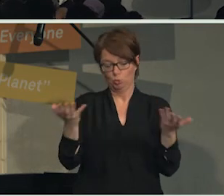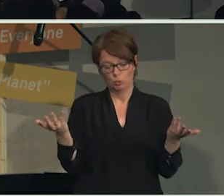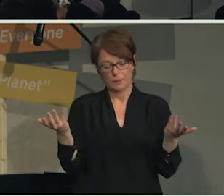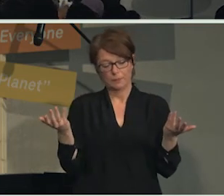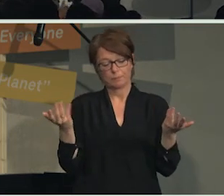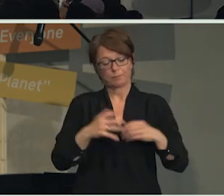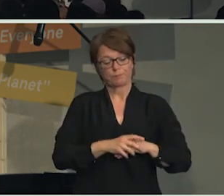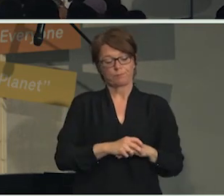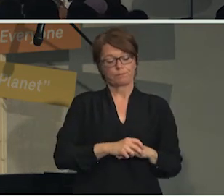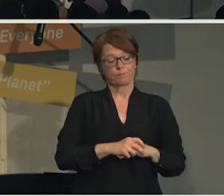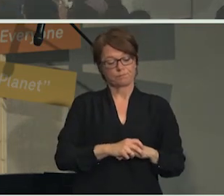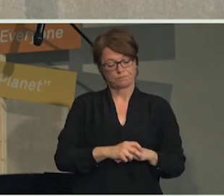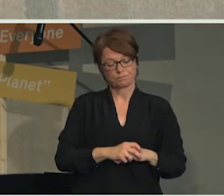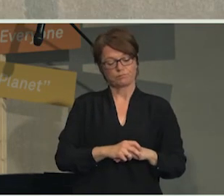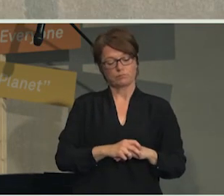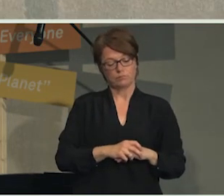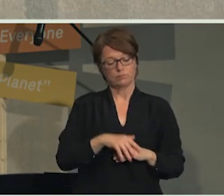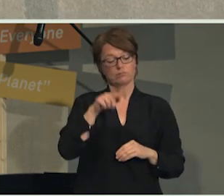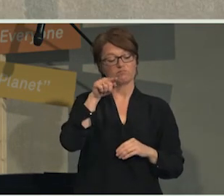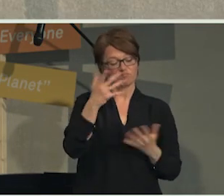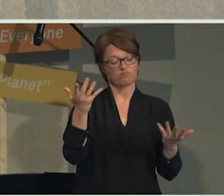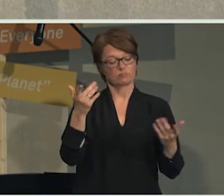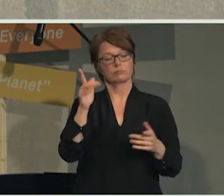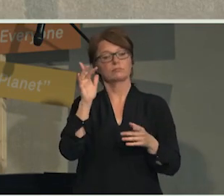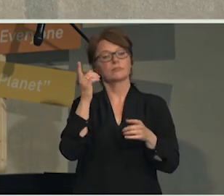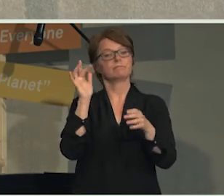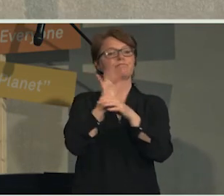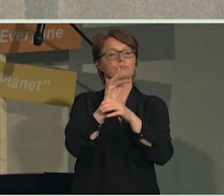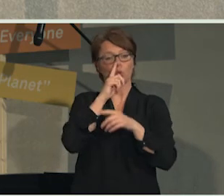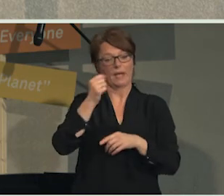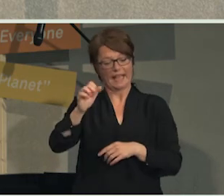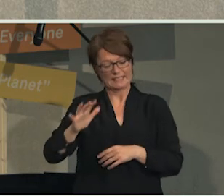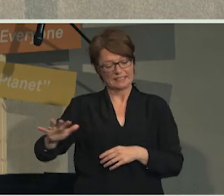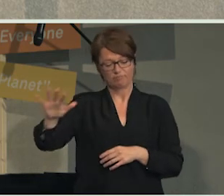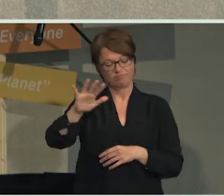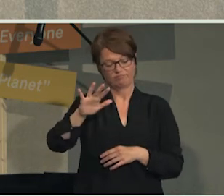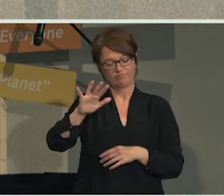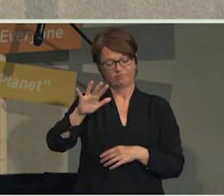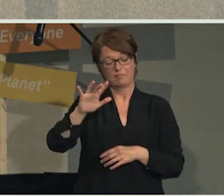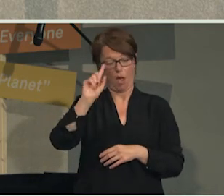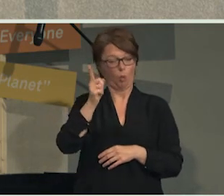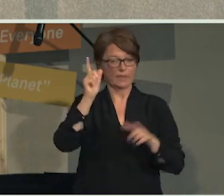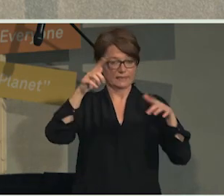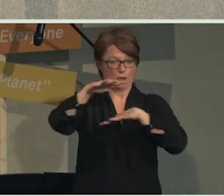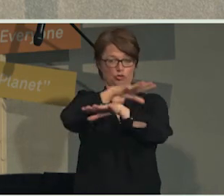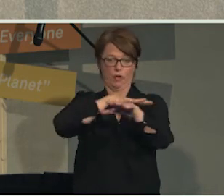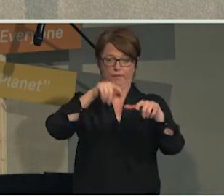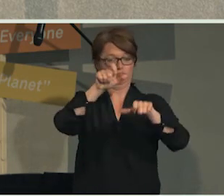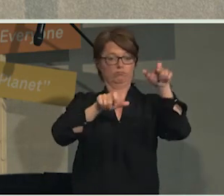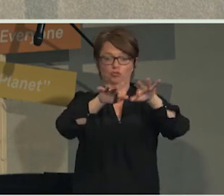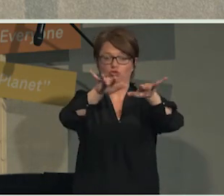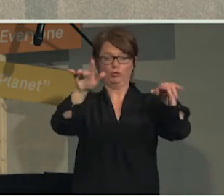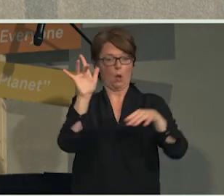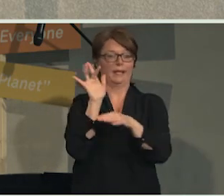Als Theaterfrau bedeutet das, heute unter anderem sich vorwerfen zu lassen, Sprachkontrolle